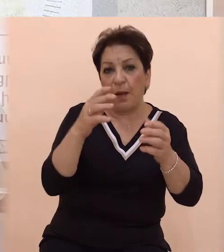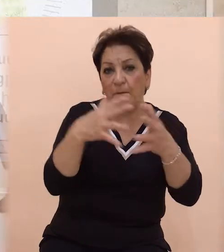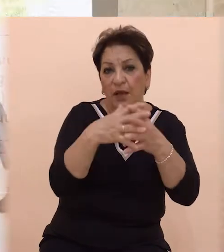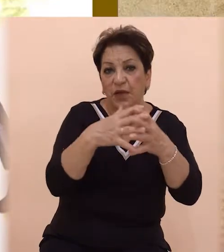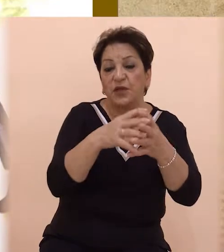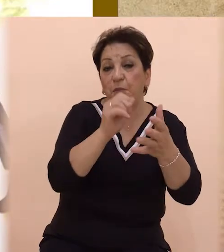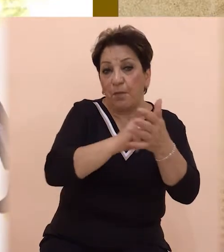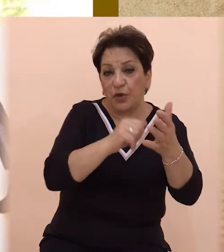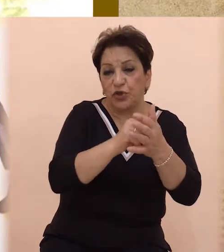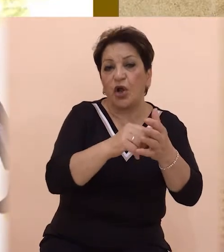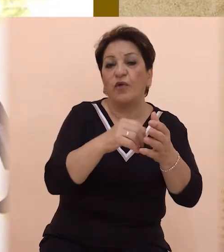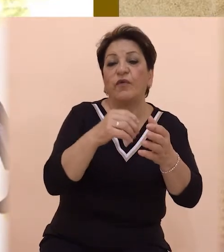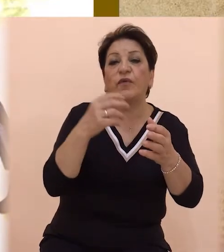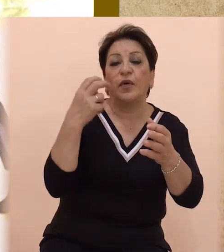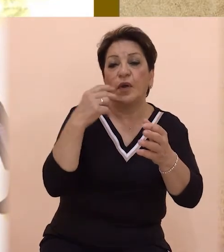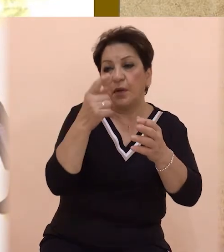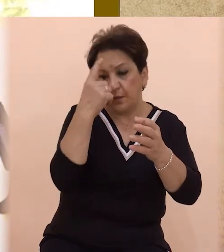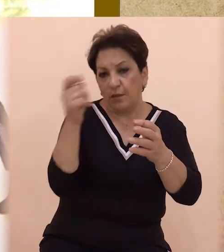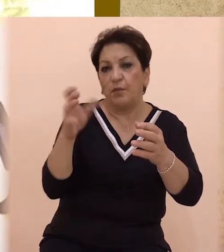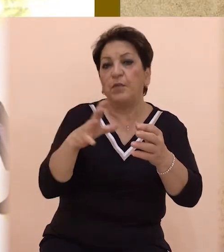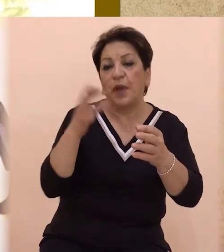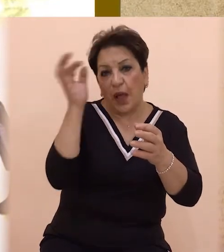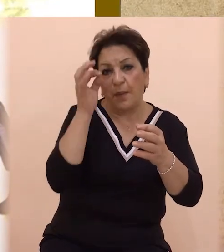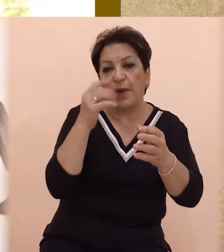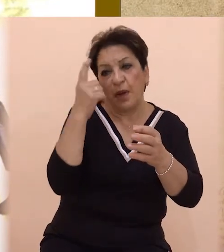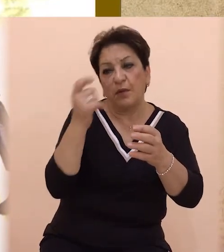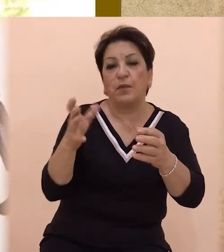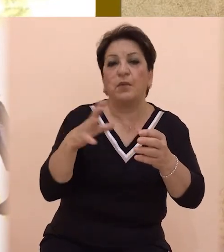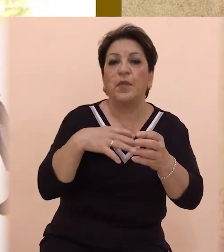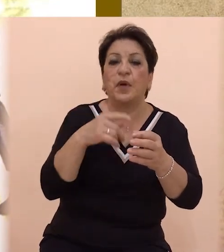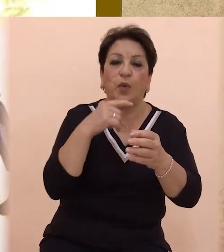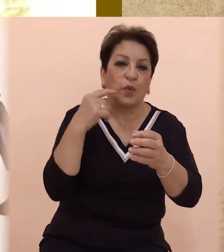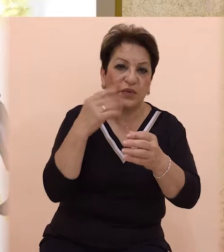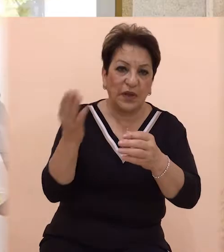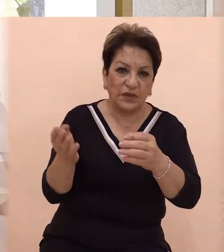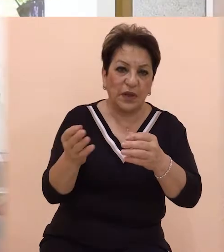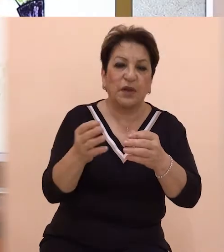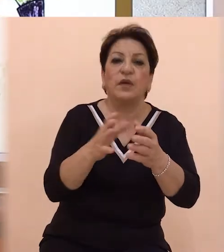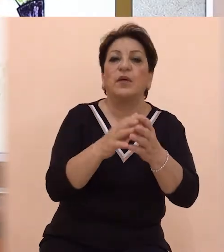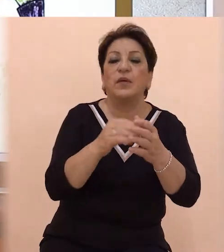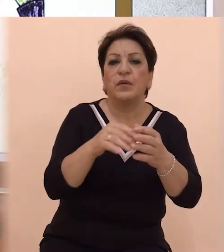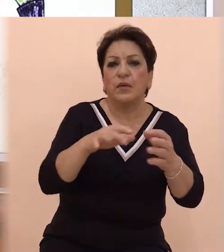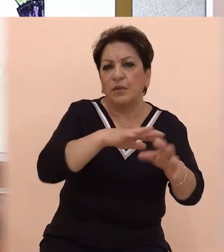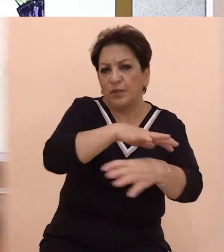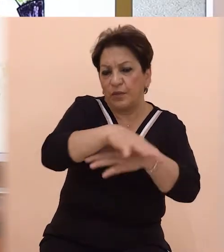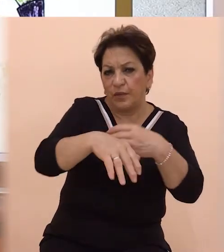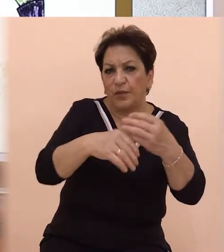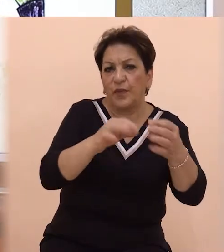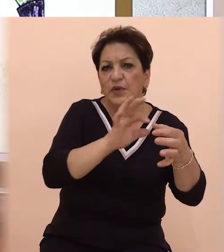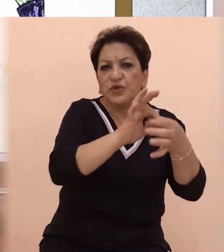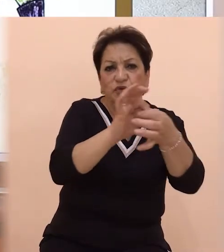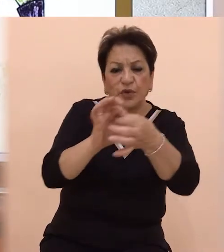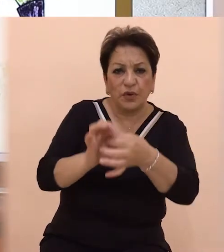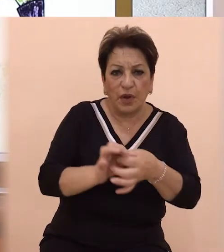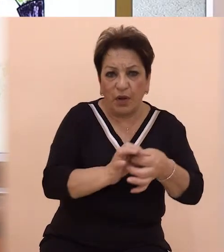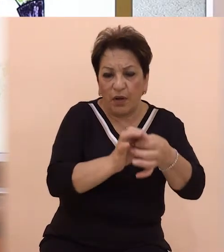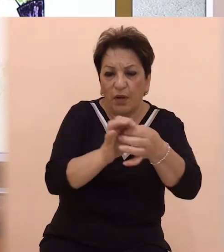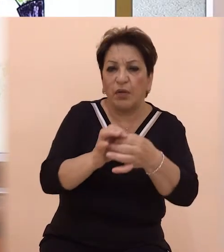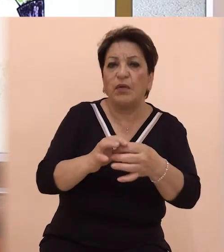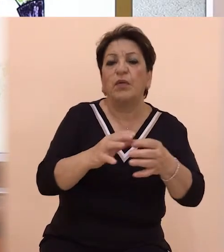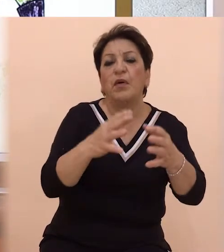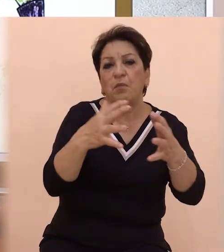պատճառով։ Ձաղրան նկարում պատկերավոր տեսնում ենք առաջին աշխարամարդի շխթայական էյությունը։